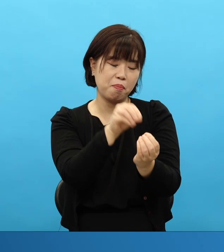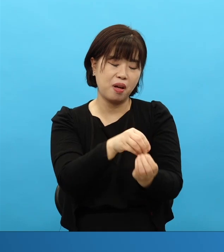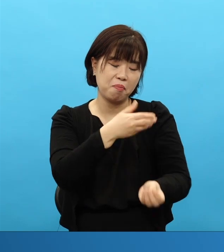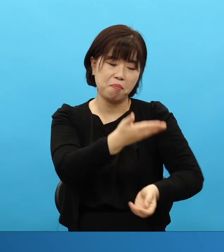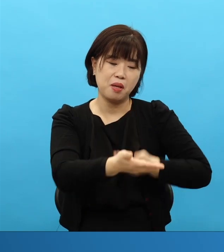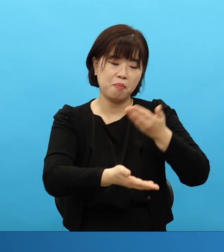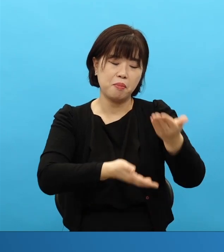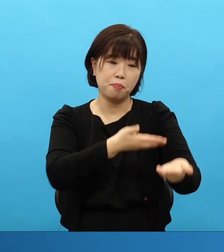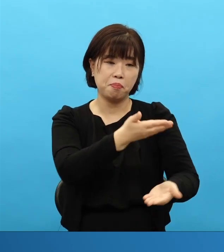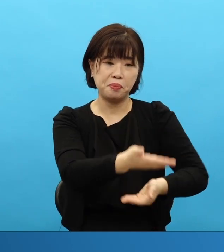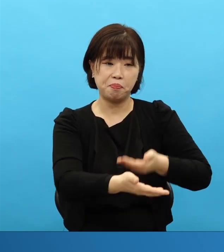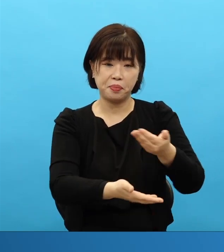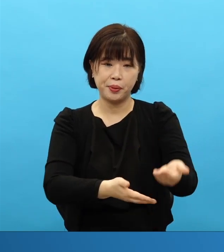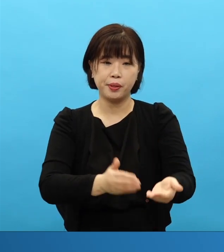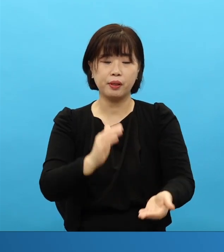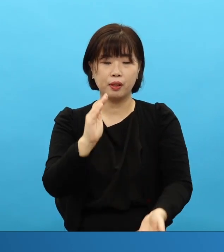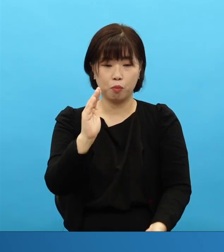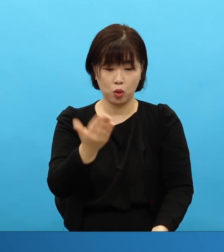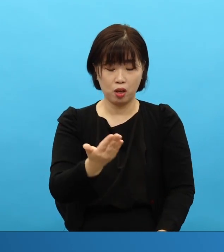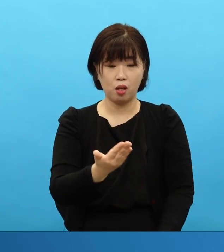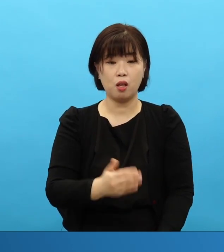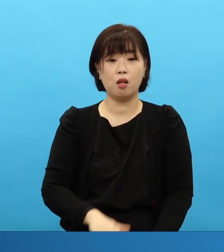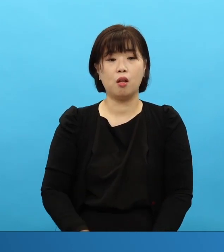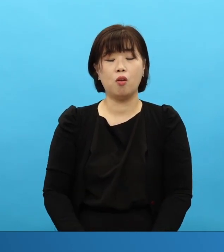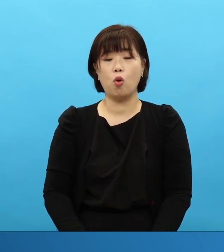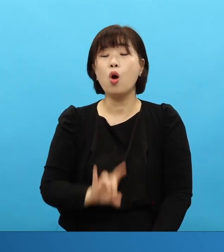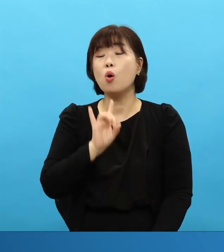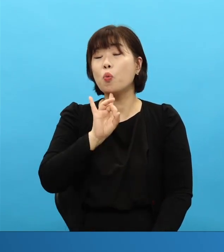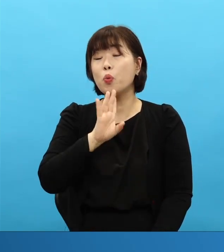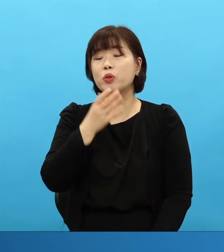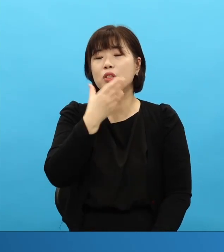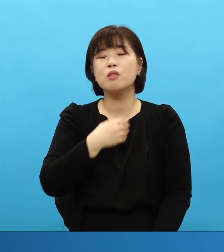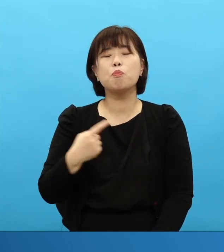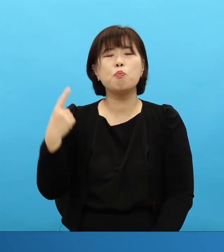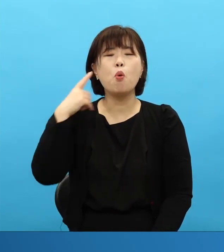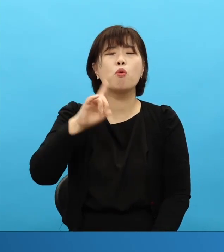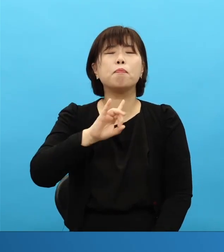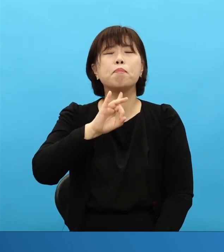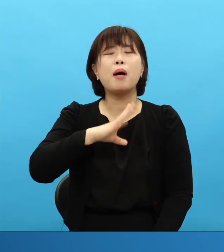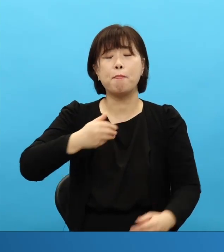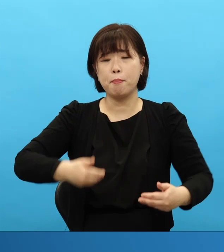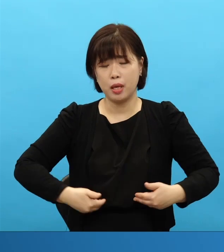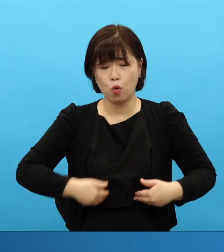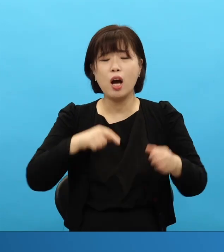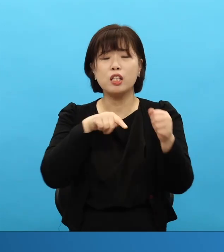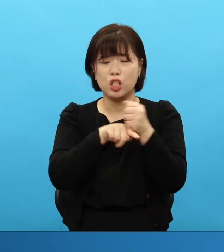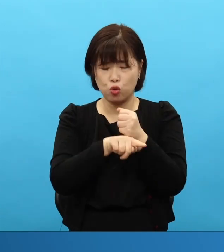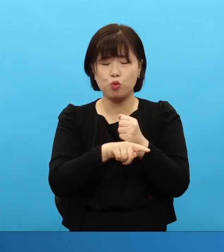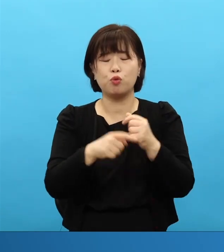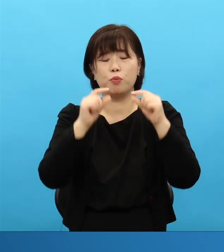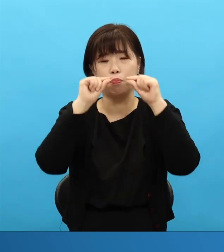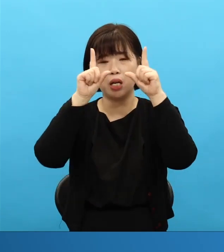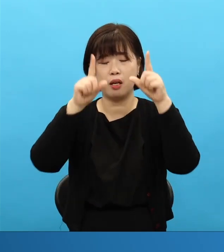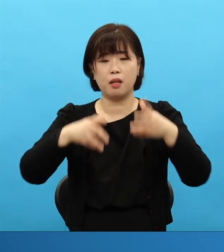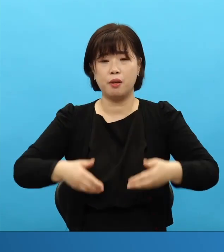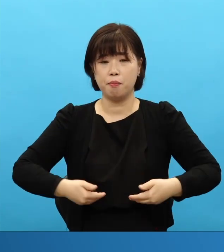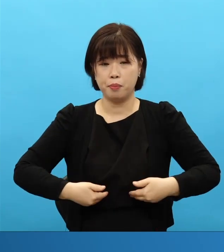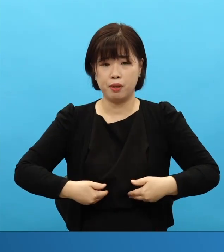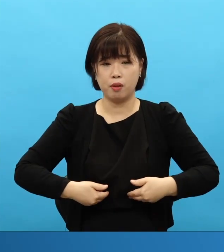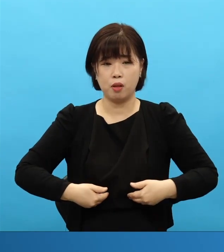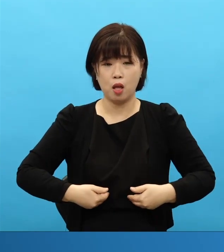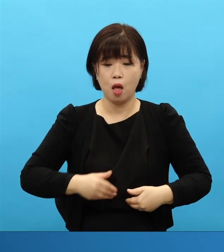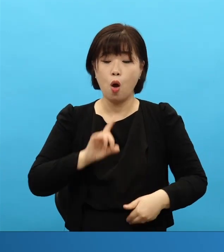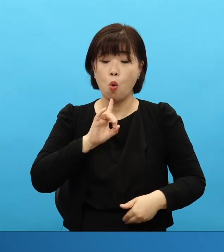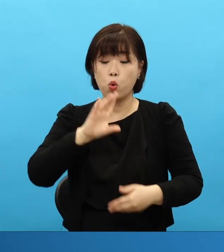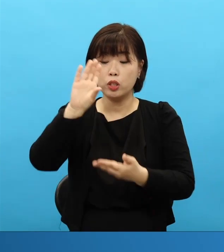오직 복음만 필요한 거예요. 唯独需要福音， 오직 그리스도 아니면 이 흑암 재앙을 무너뜨릴 수가